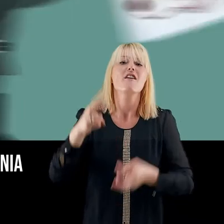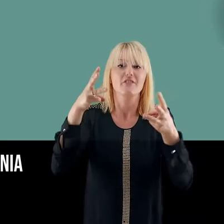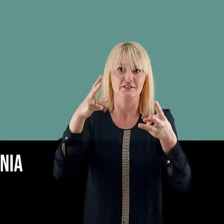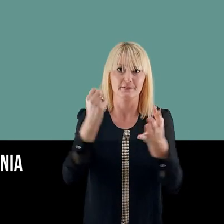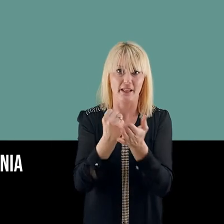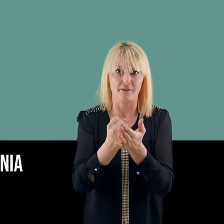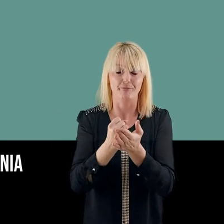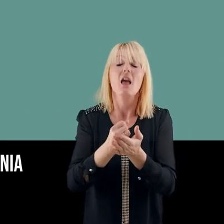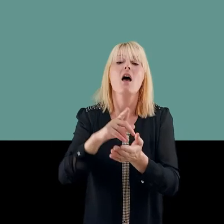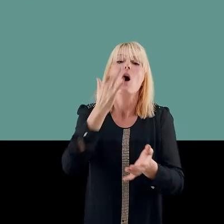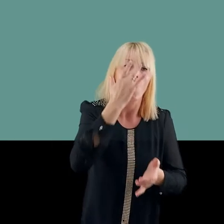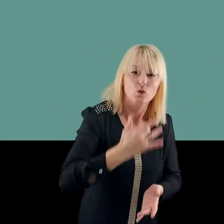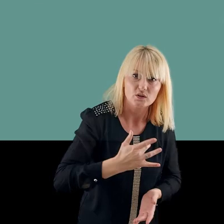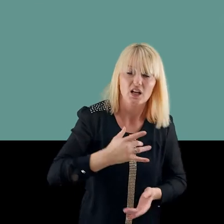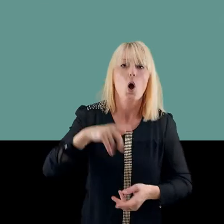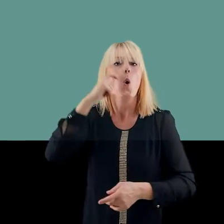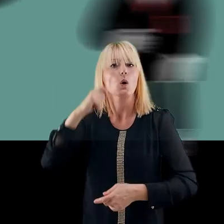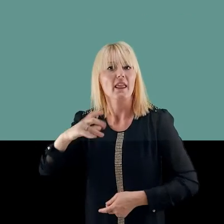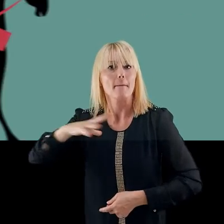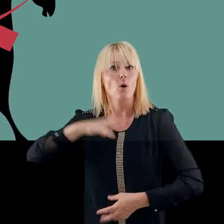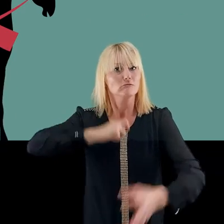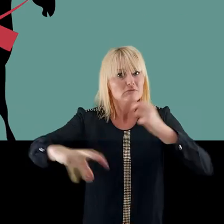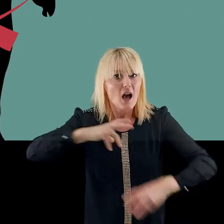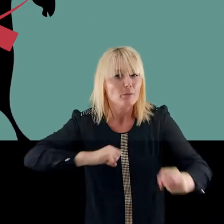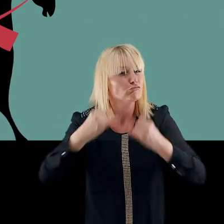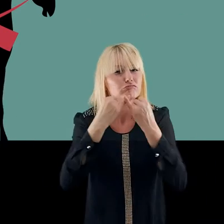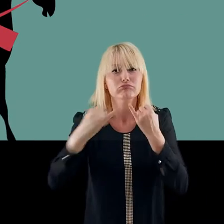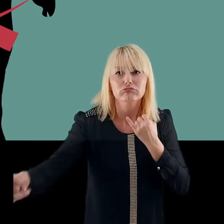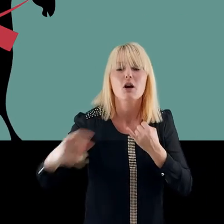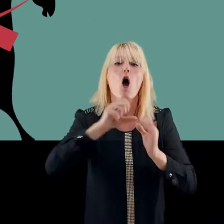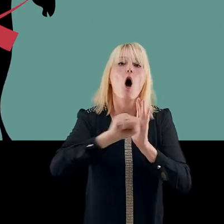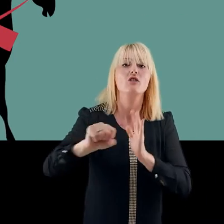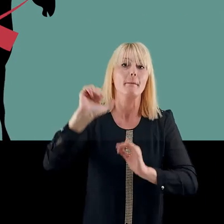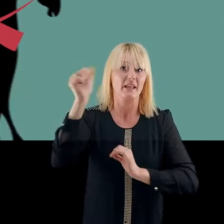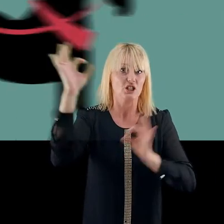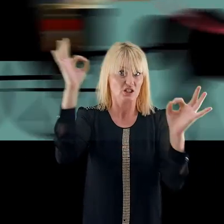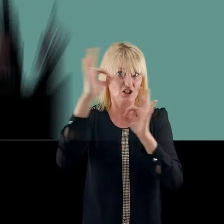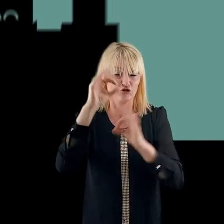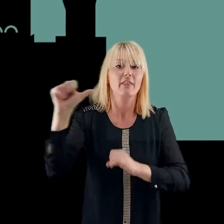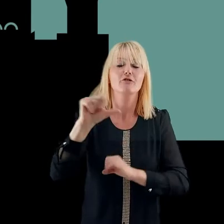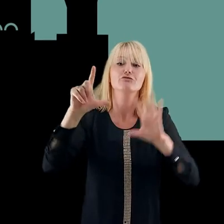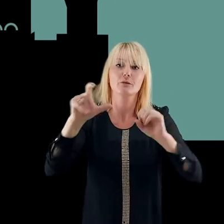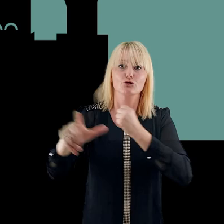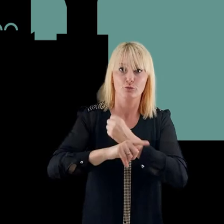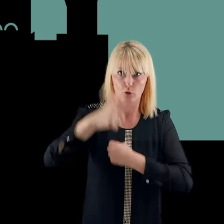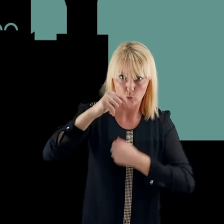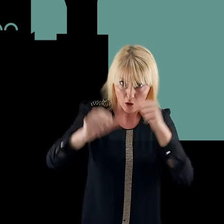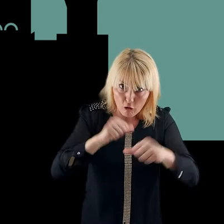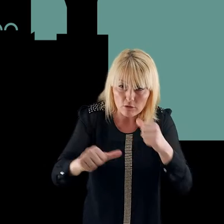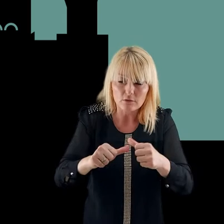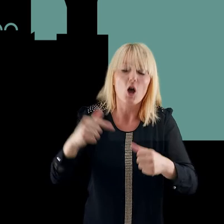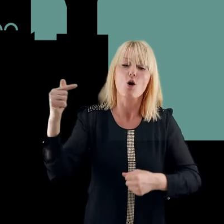dotyczące zwrotu przez Rosję i Ukrainę przedmiotów, które wywieziono do tych państw z terytorium Polski od 1 stycznia